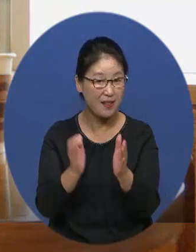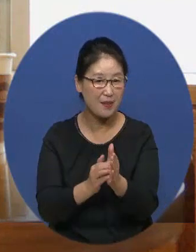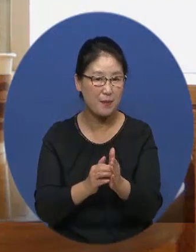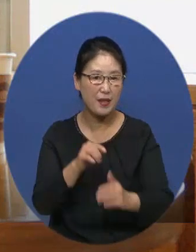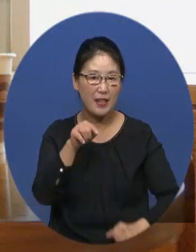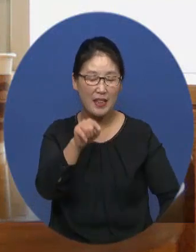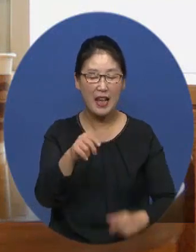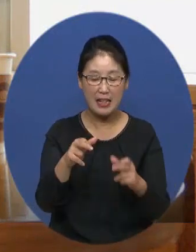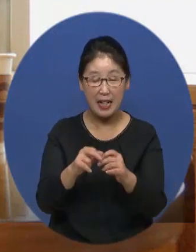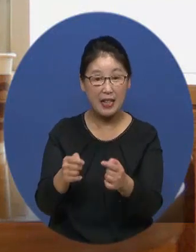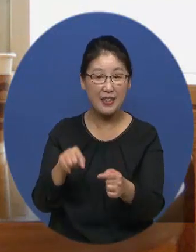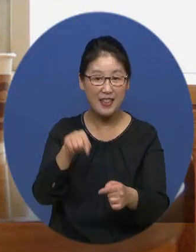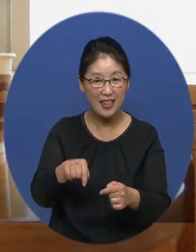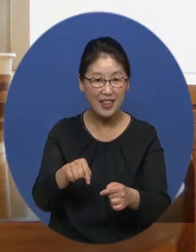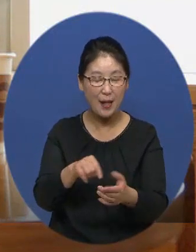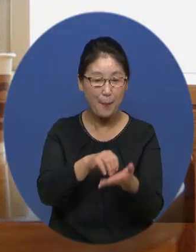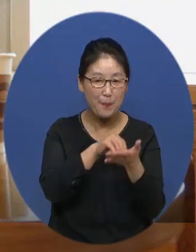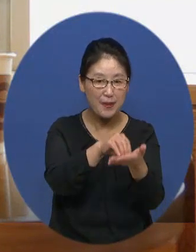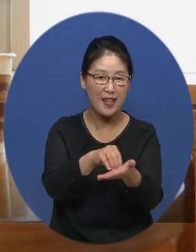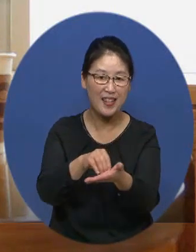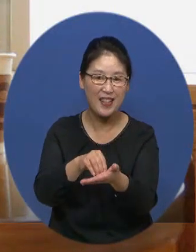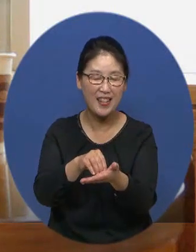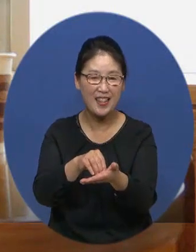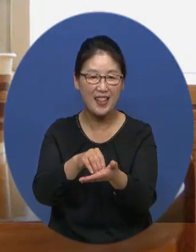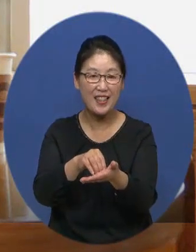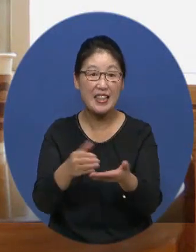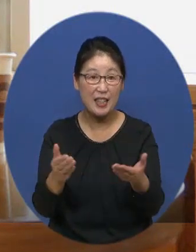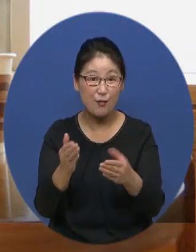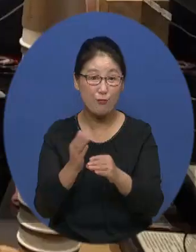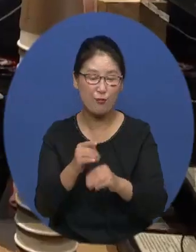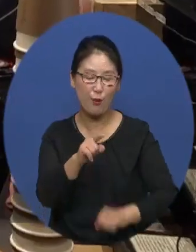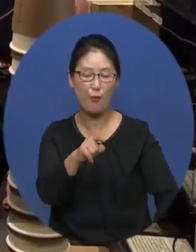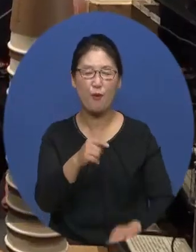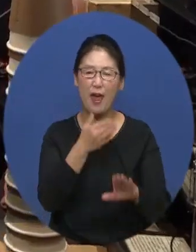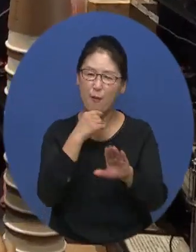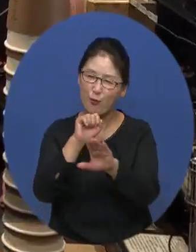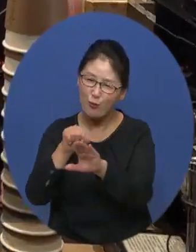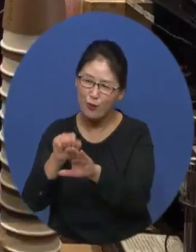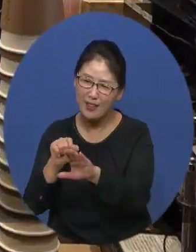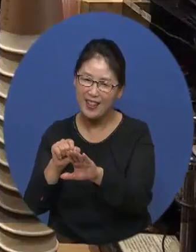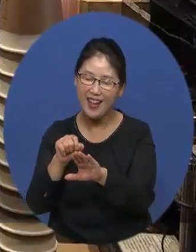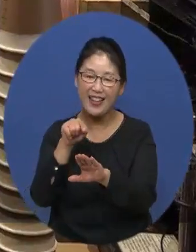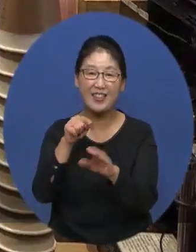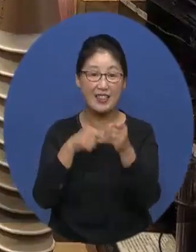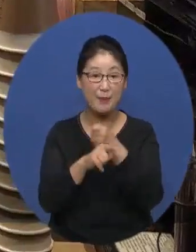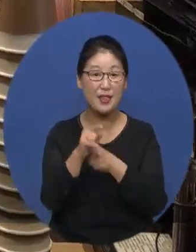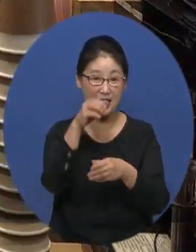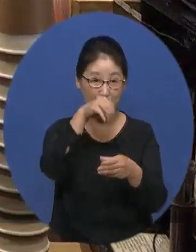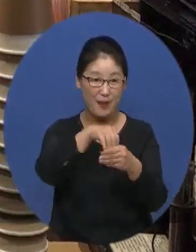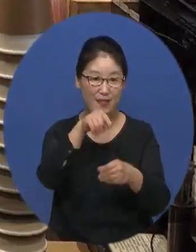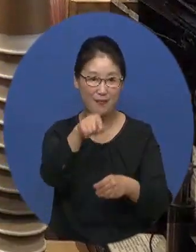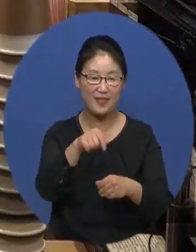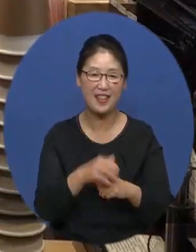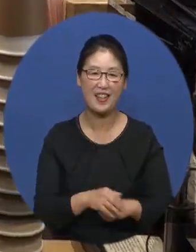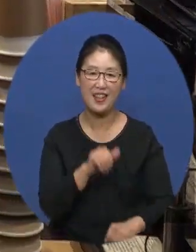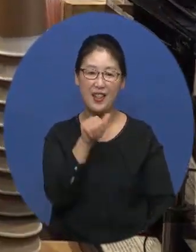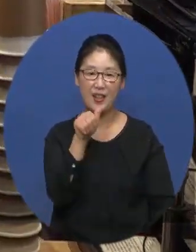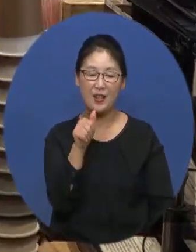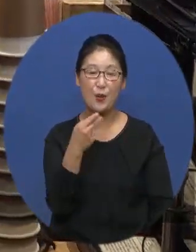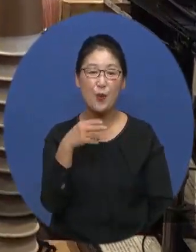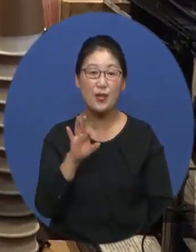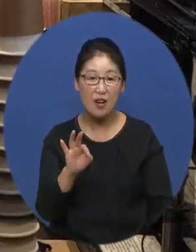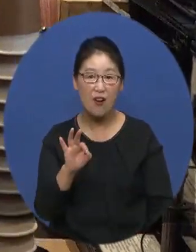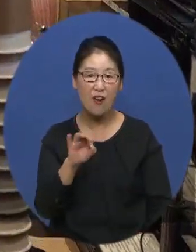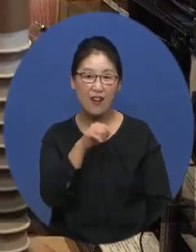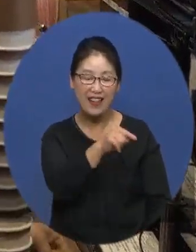두드리면서 일을 한다라는 의미의 그런 회사 이름이고요. 이 회사 이름은 저희 효성 ITX 직원들이 공모를 해갖고